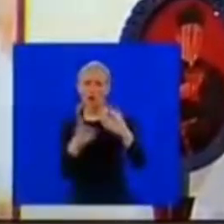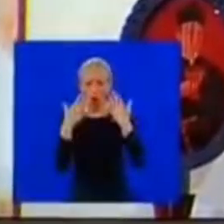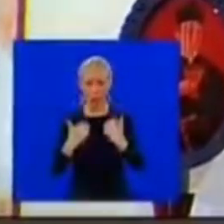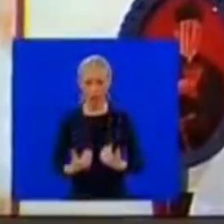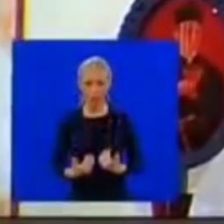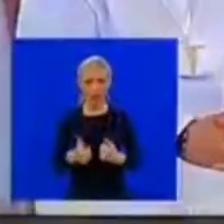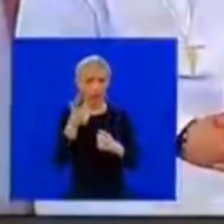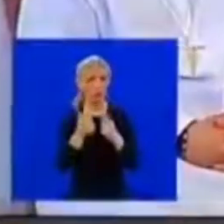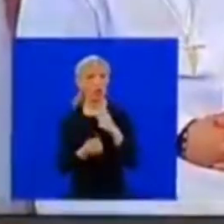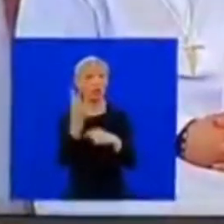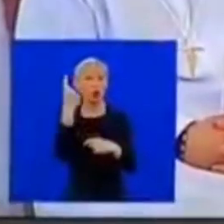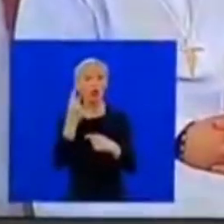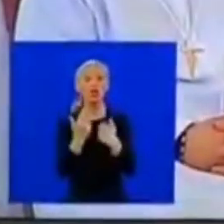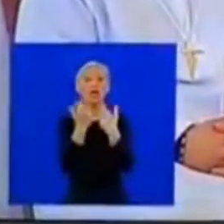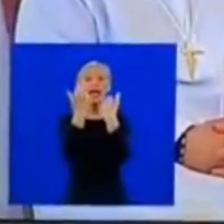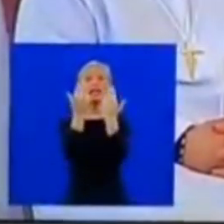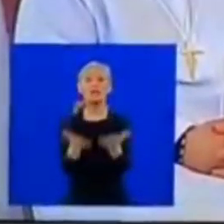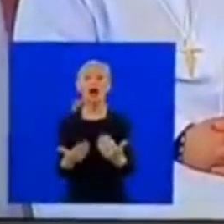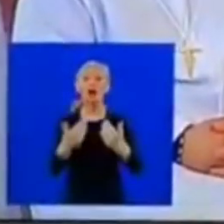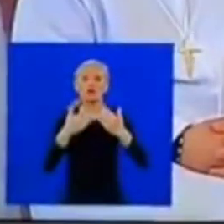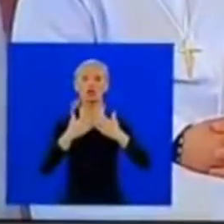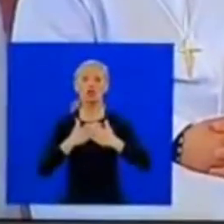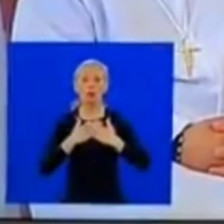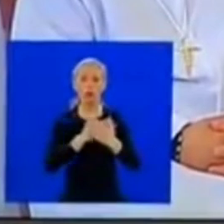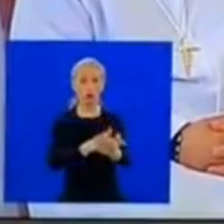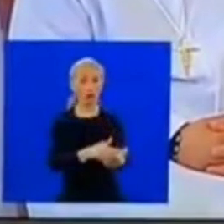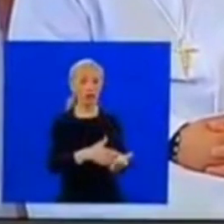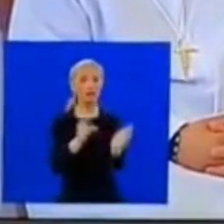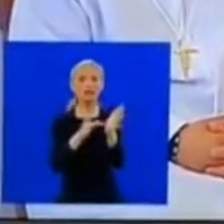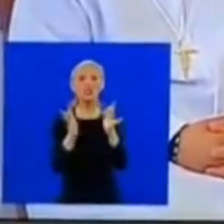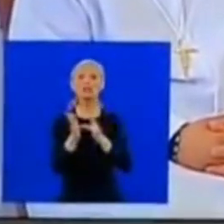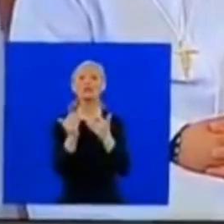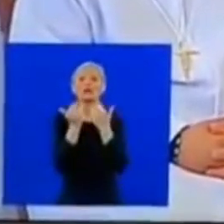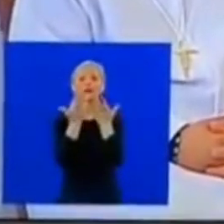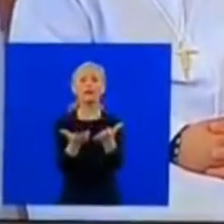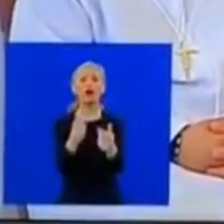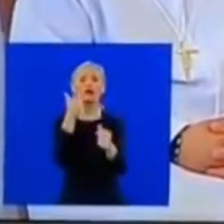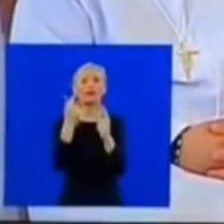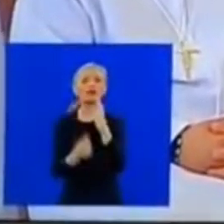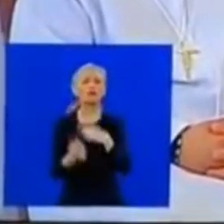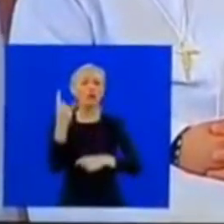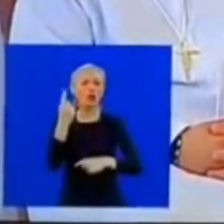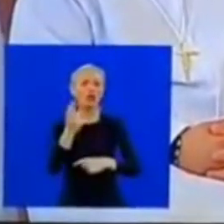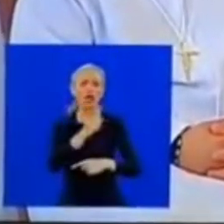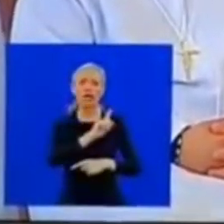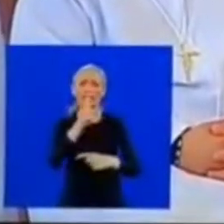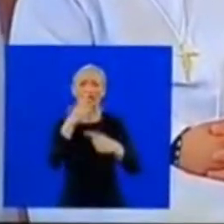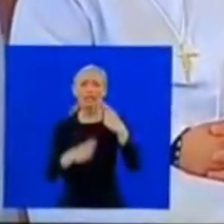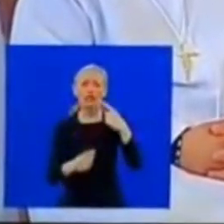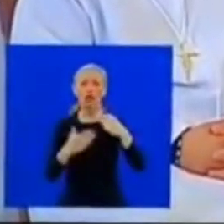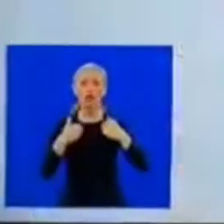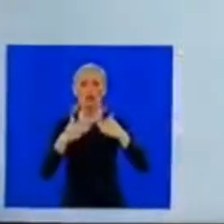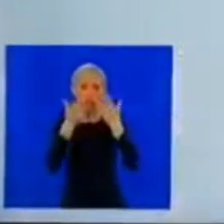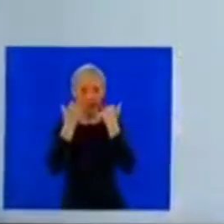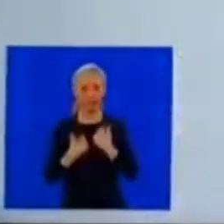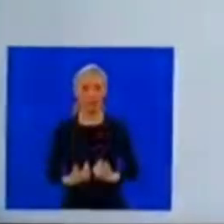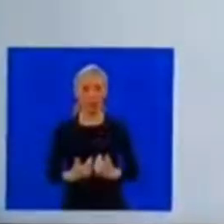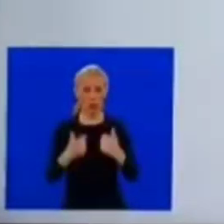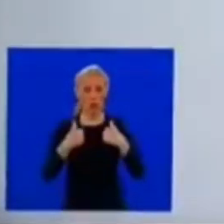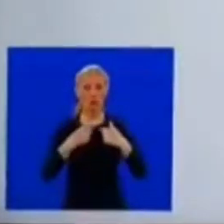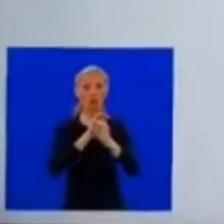jedan događaj. Dajući nam svoju krv, Isus nam je dao jedan događaj, ne dio svoga tijela, dao nam je svoju